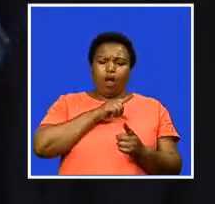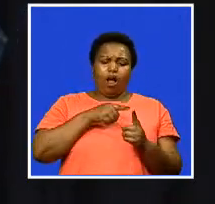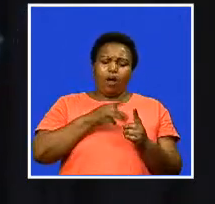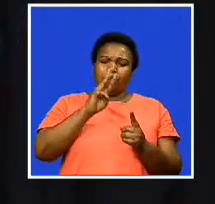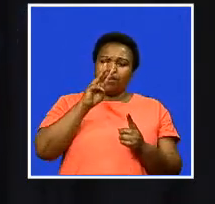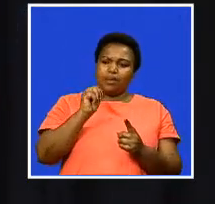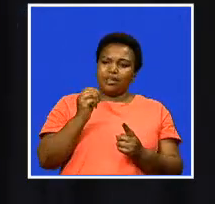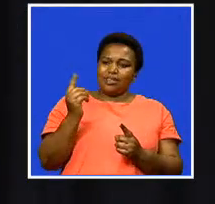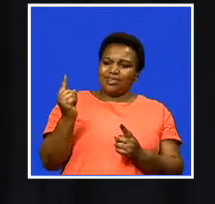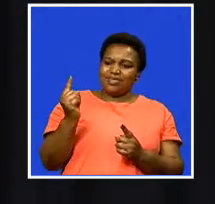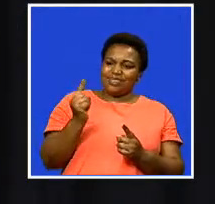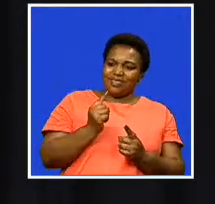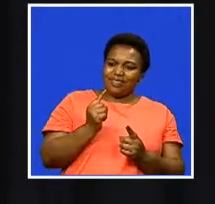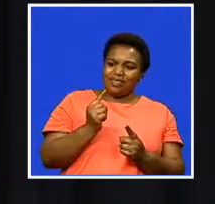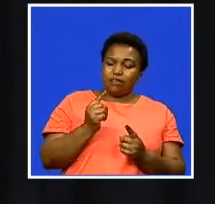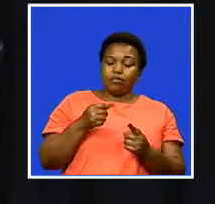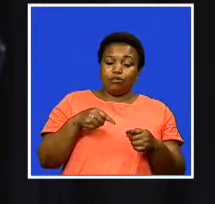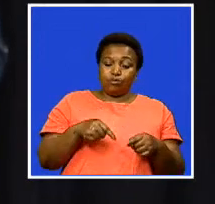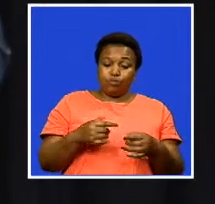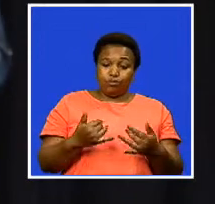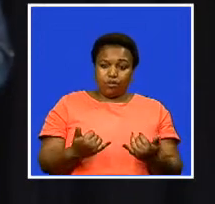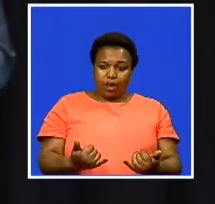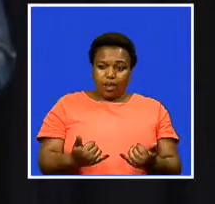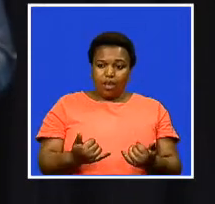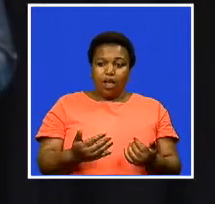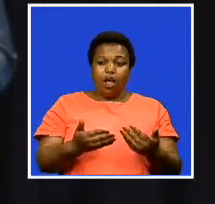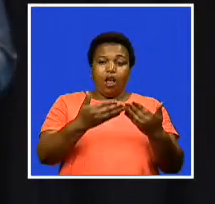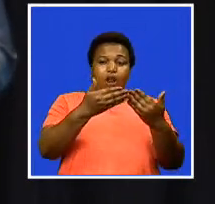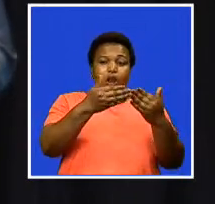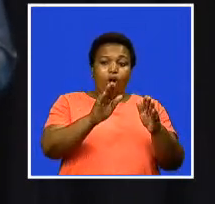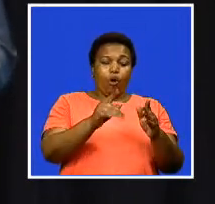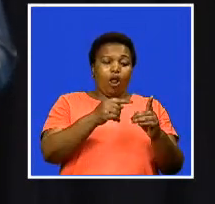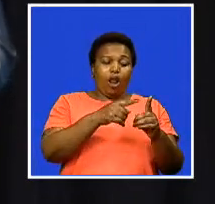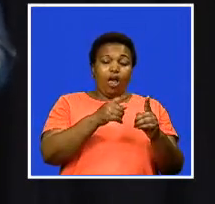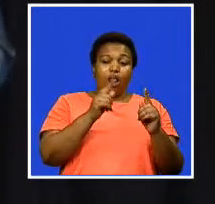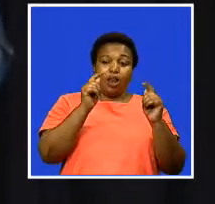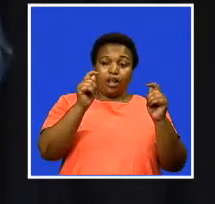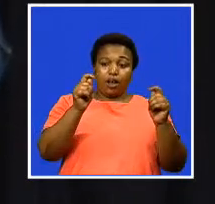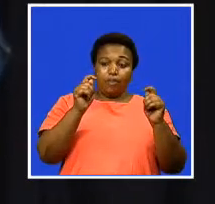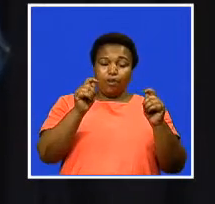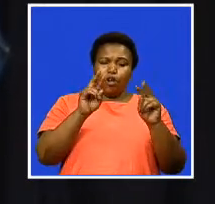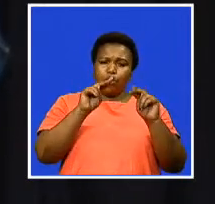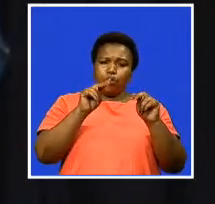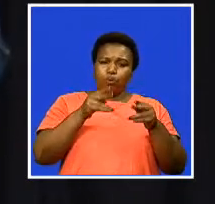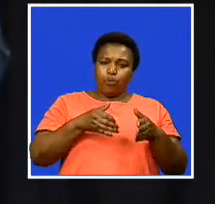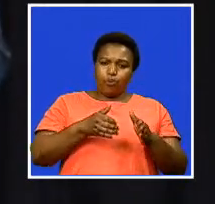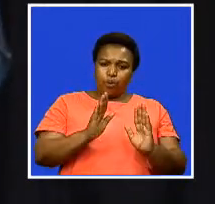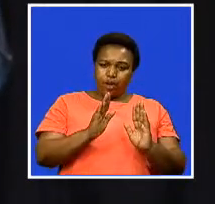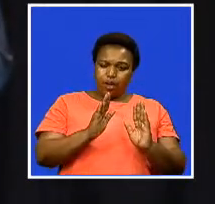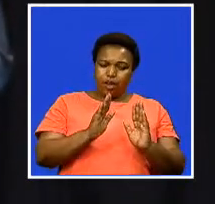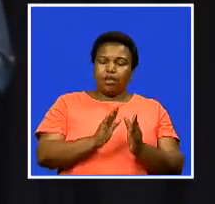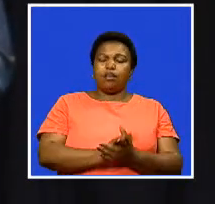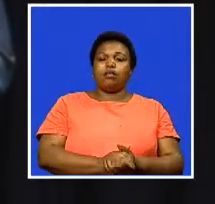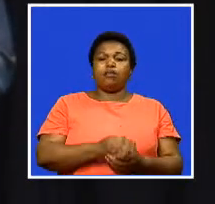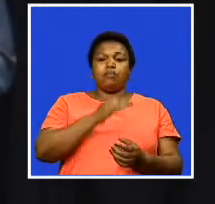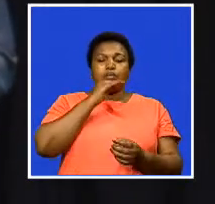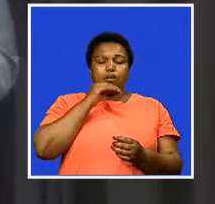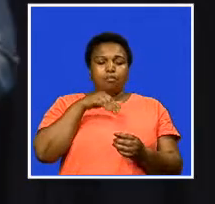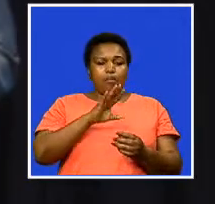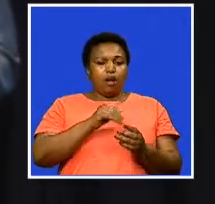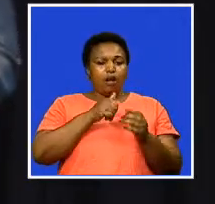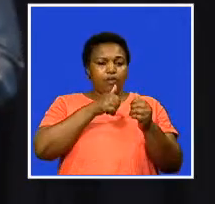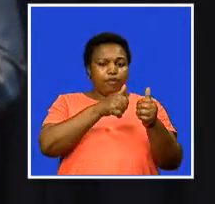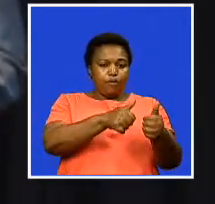la atokwethula lo mkhankaso wendlela lensha lekufanele siphile